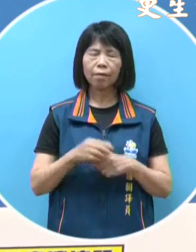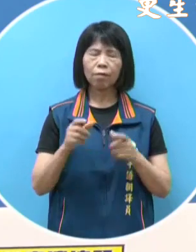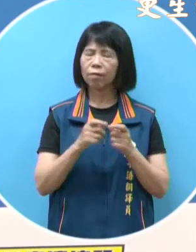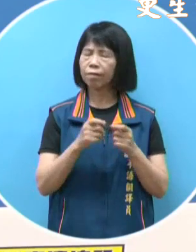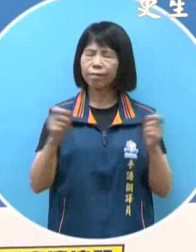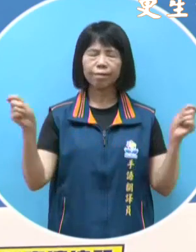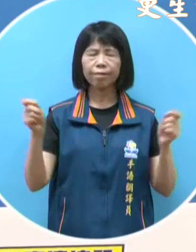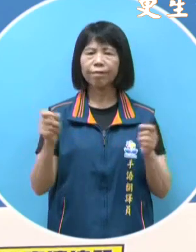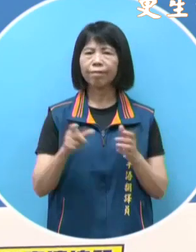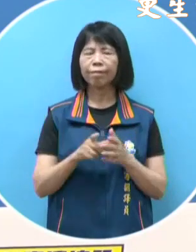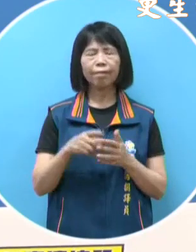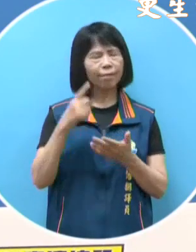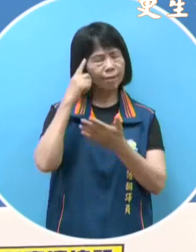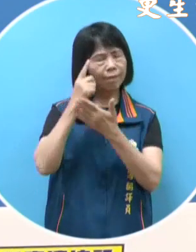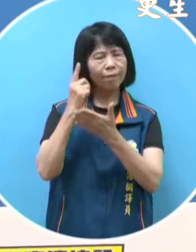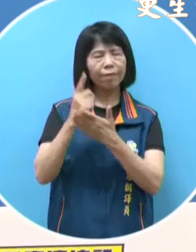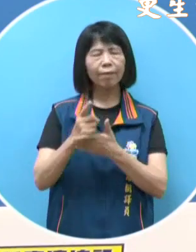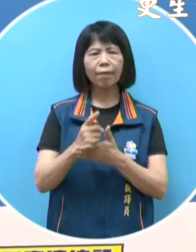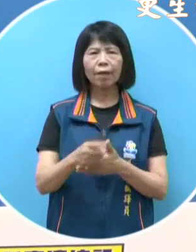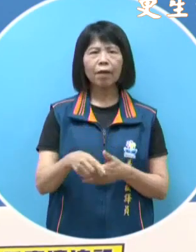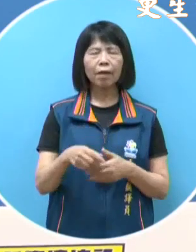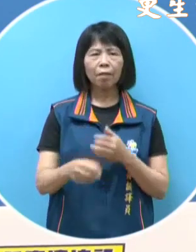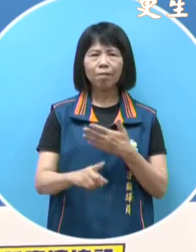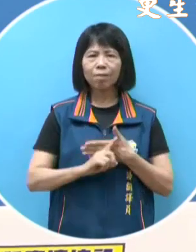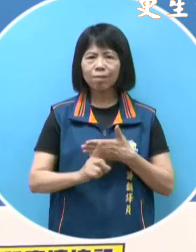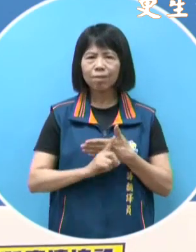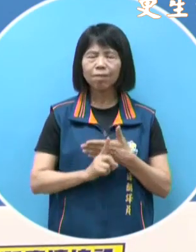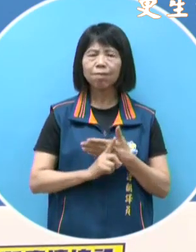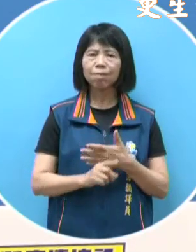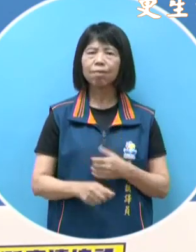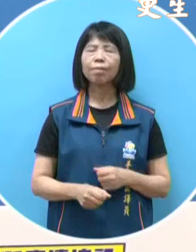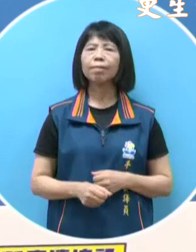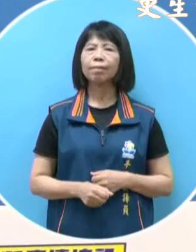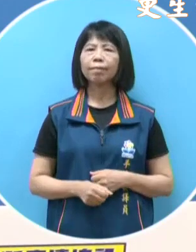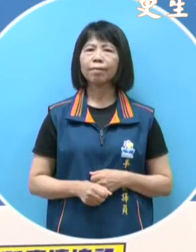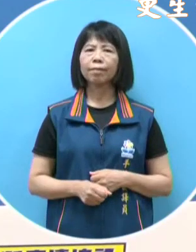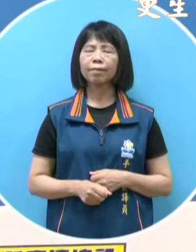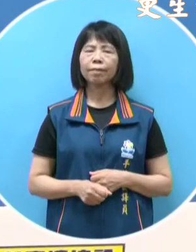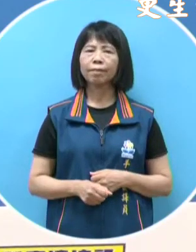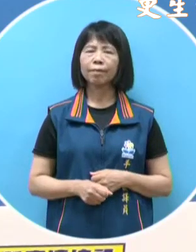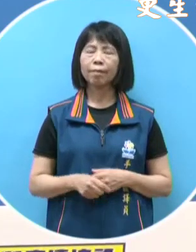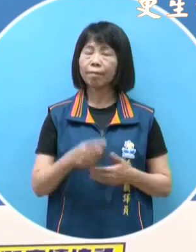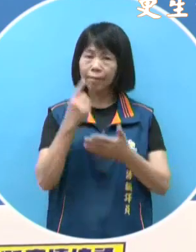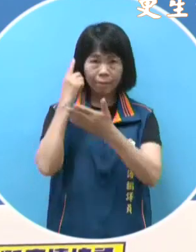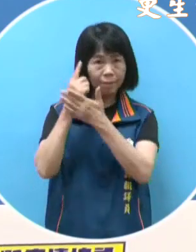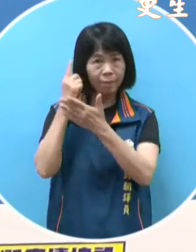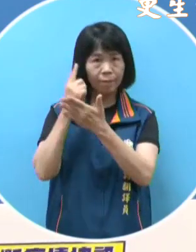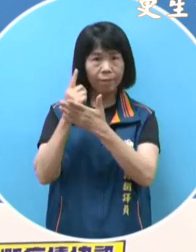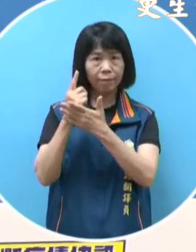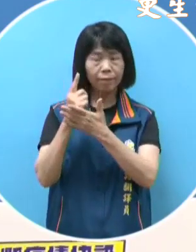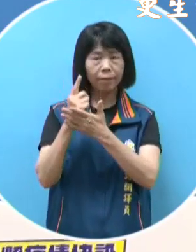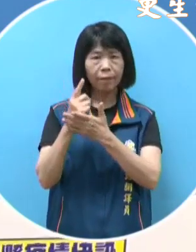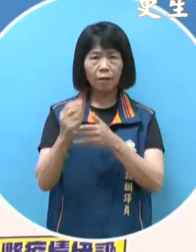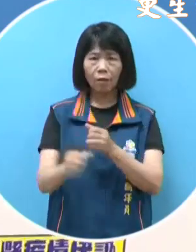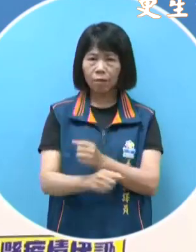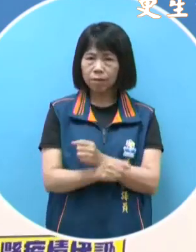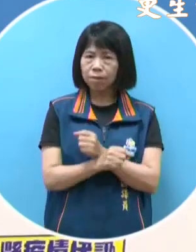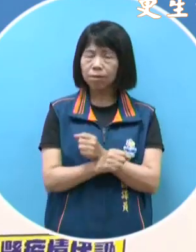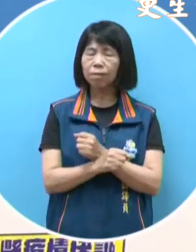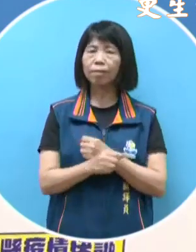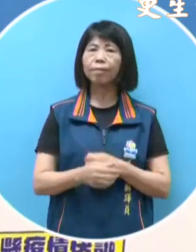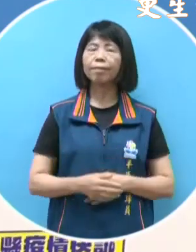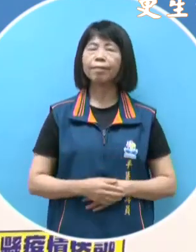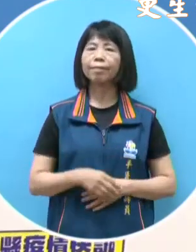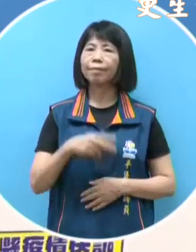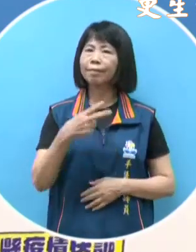长，每一天战战兢兢，每一天我们都非常的这个谨慎。那